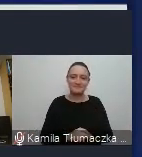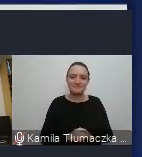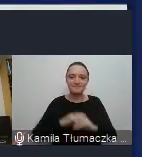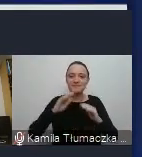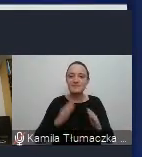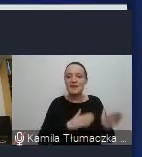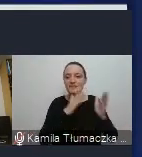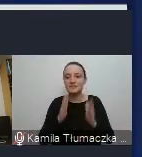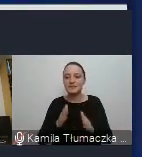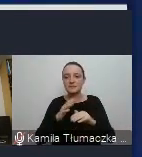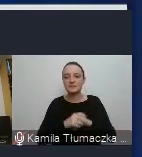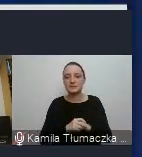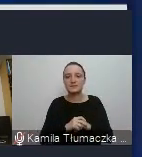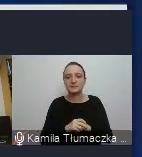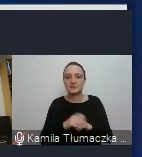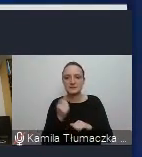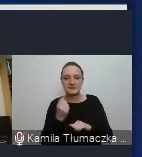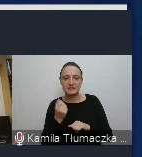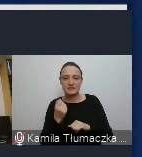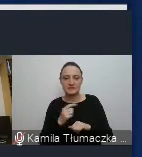Kolejne, momencik.